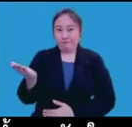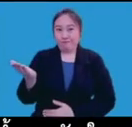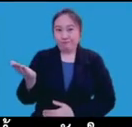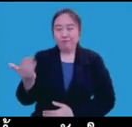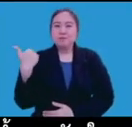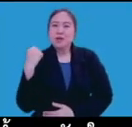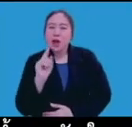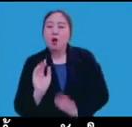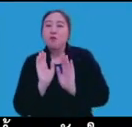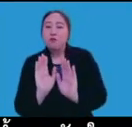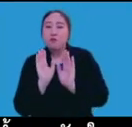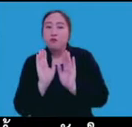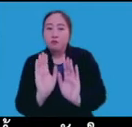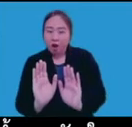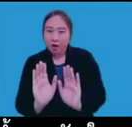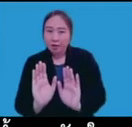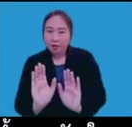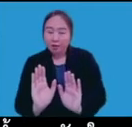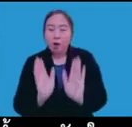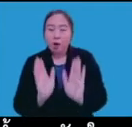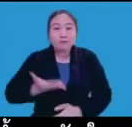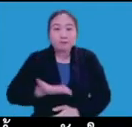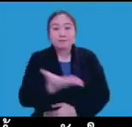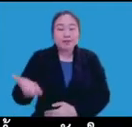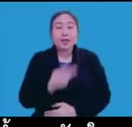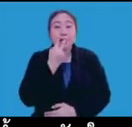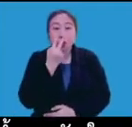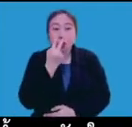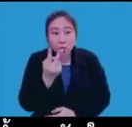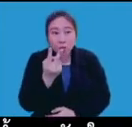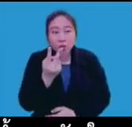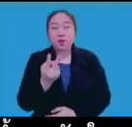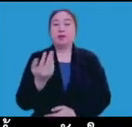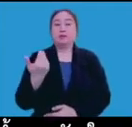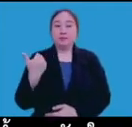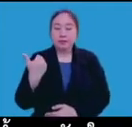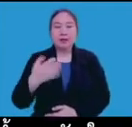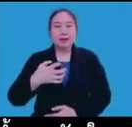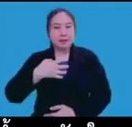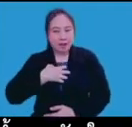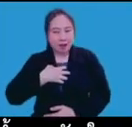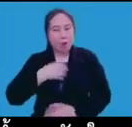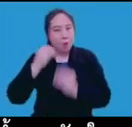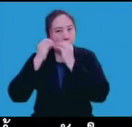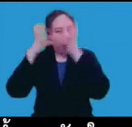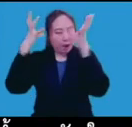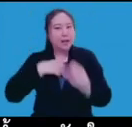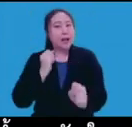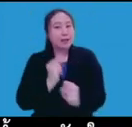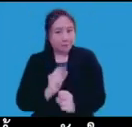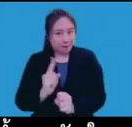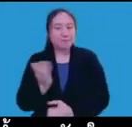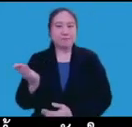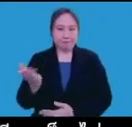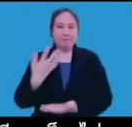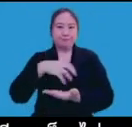านมีอะไรจะฝากฝังไปทางท่านผู้รับชมรับฟังรวมไปถึงสิ่งที่ท่านอยากฝันแล้วก็อยากทำให้เห็นครับเชิญท่